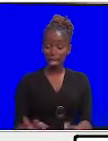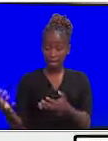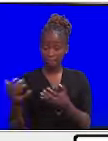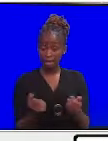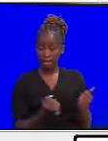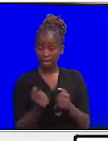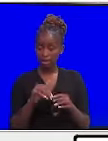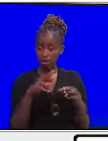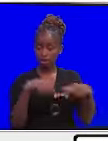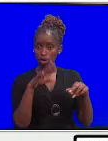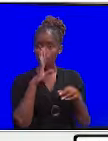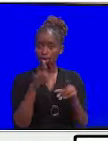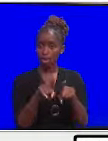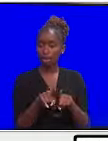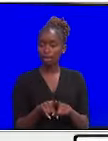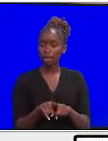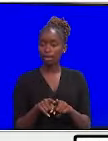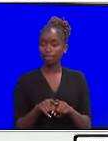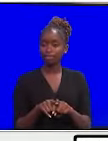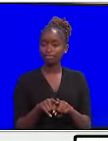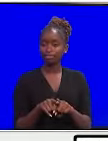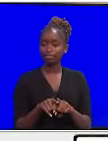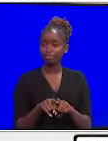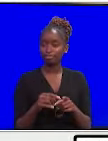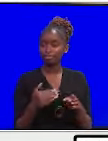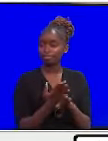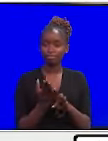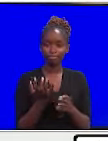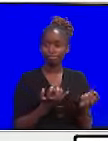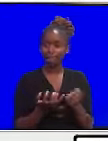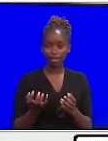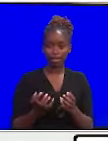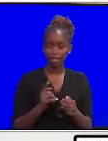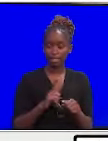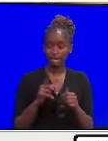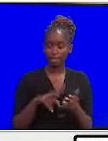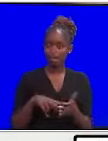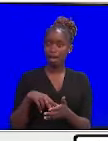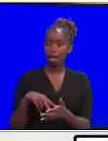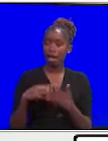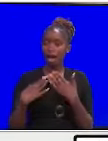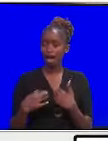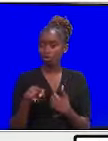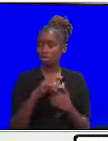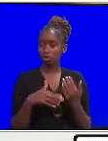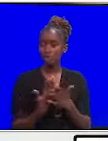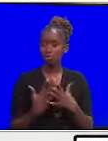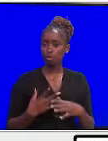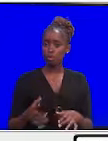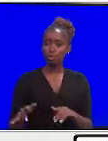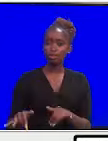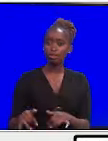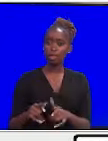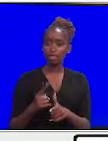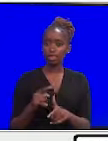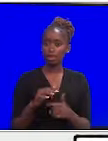biashara haramu. Ukiamka asubuhi, maaskari wamekupangia laini, county wamekupangia laini, alafu insurance wanakungojea na auctioneers.